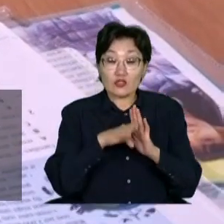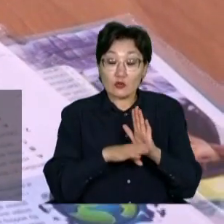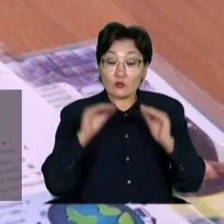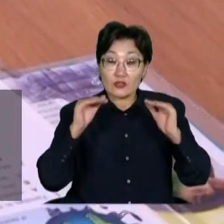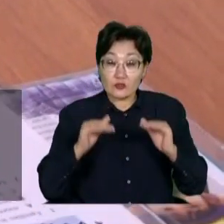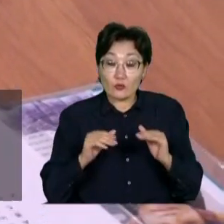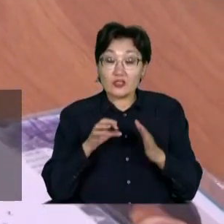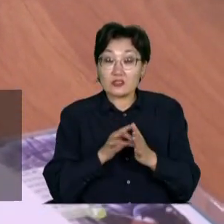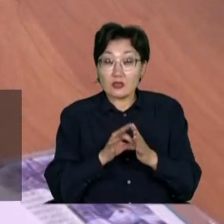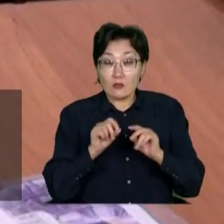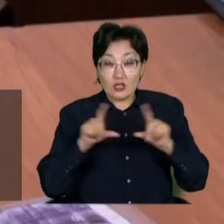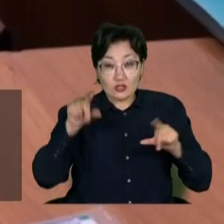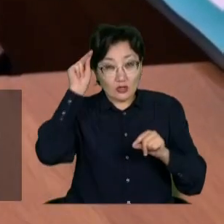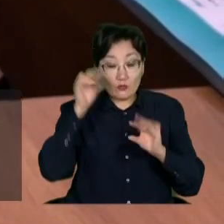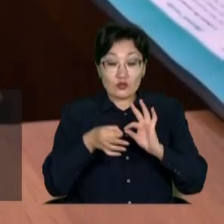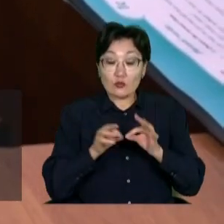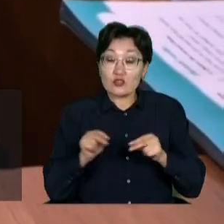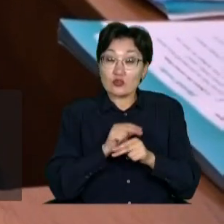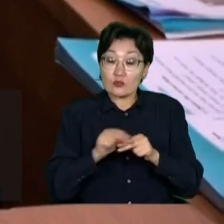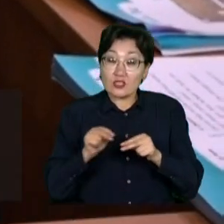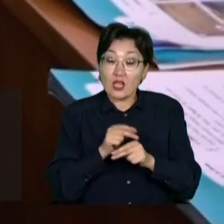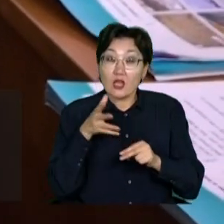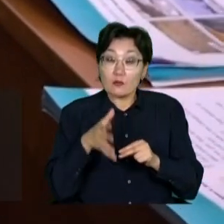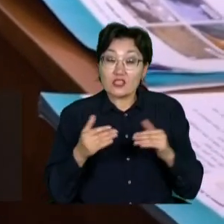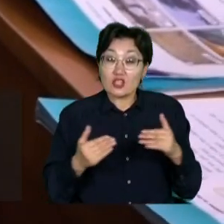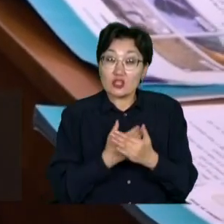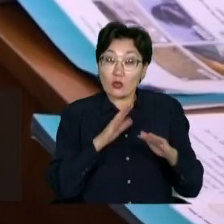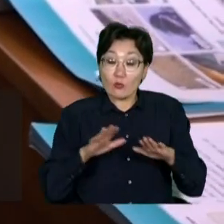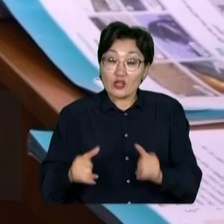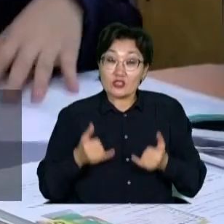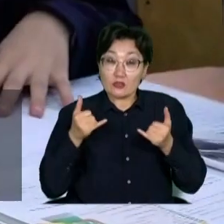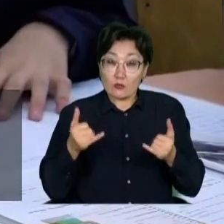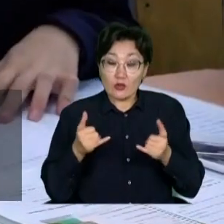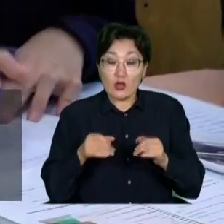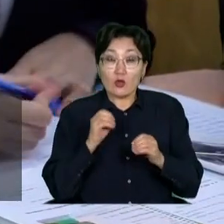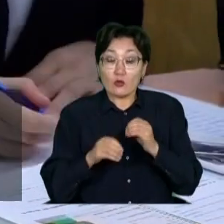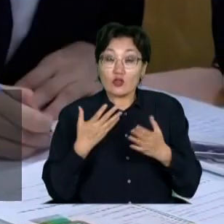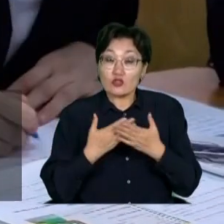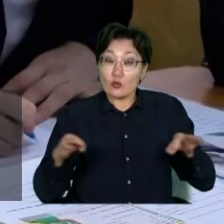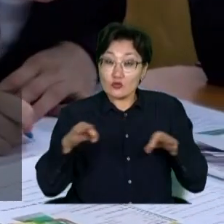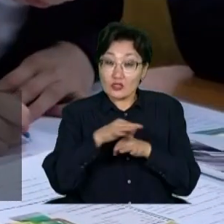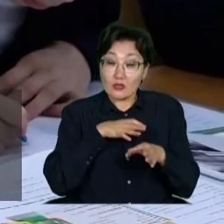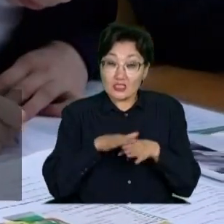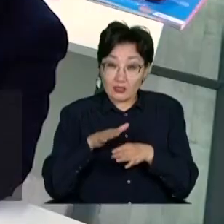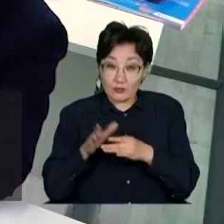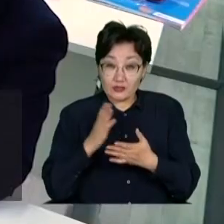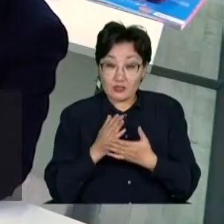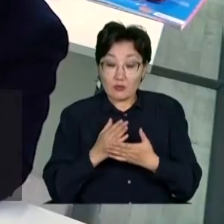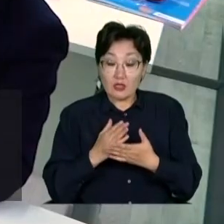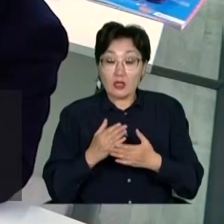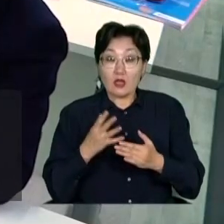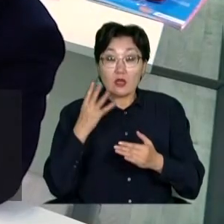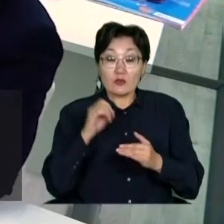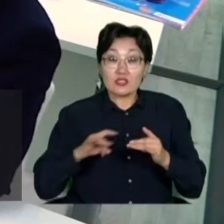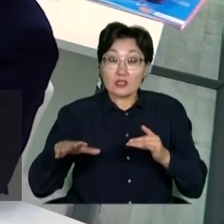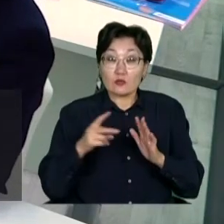төмендету мақсатында мектептерде күрделі жөндеумен 5 000 жаңа орынға арналған 10-ға жуық жоба жүзеге асырылып жатыр. Сондай-ақ биыл